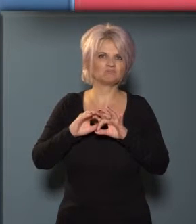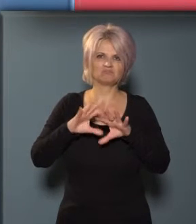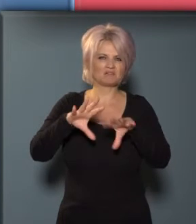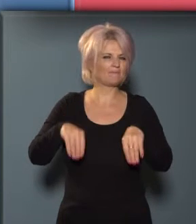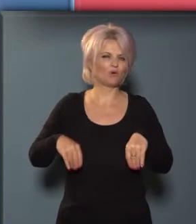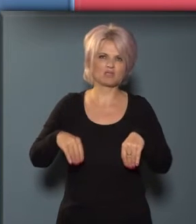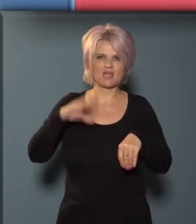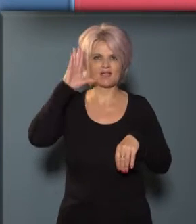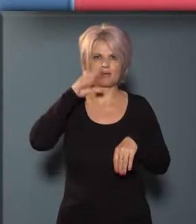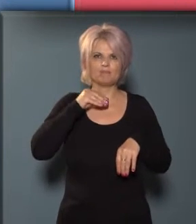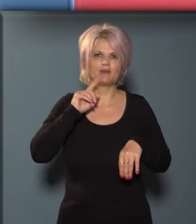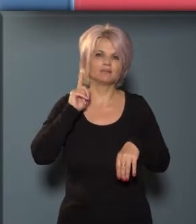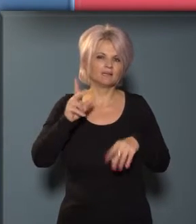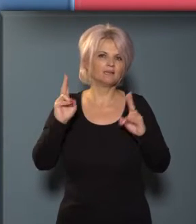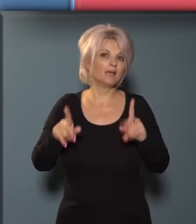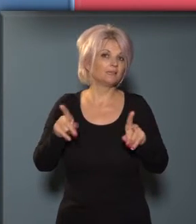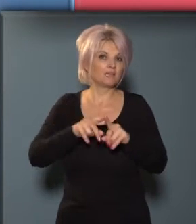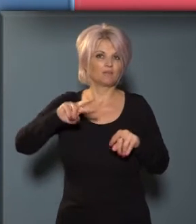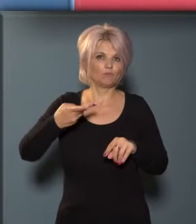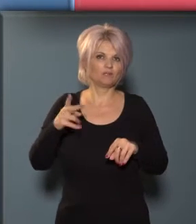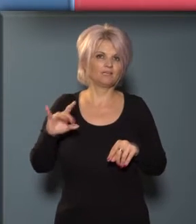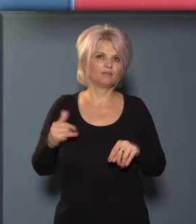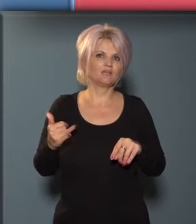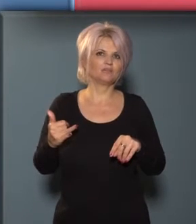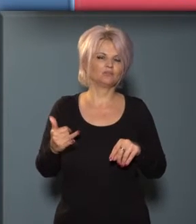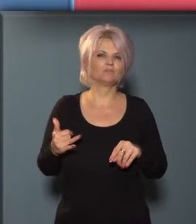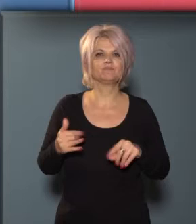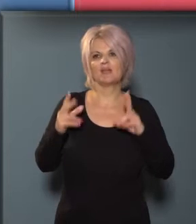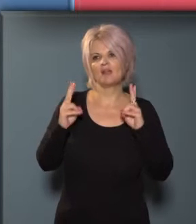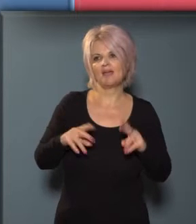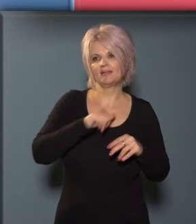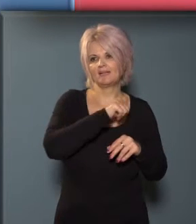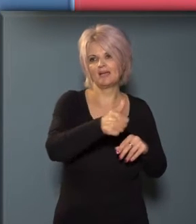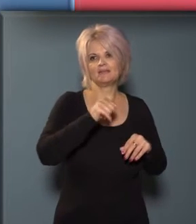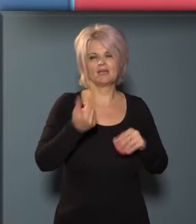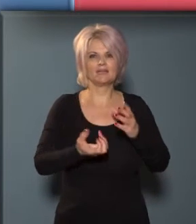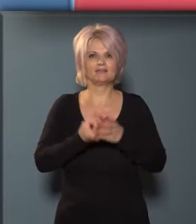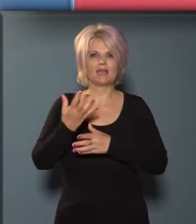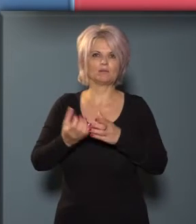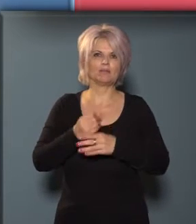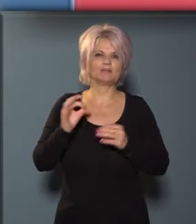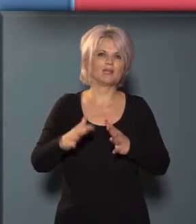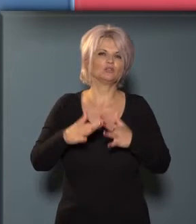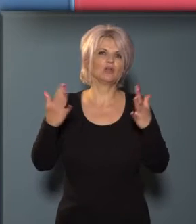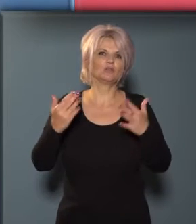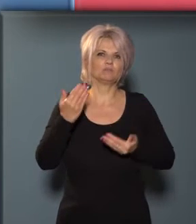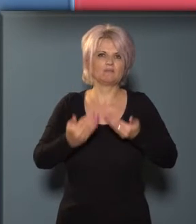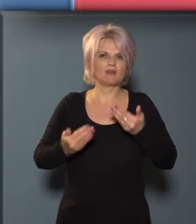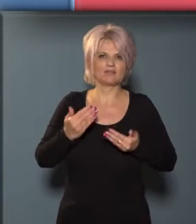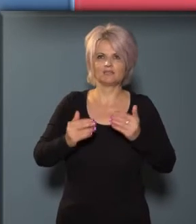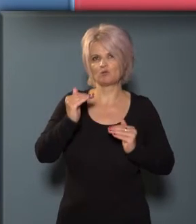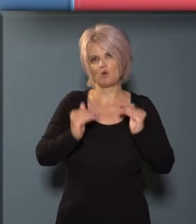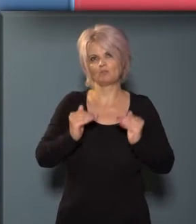el a piac, de lehet ilyen fordítva is. Előfordul, hogy egy-egy terméknél nagyobb differenciák